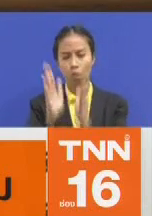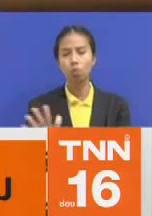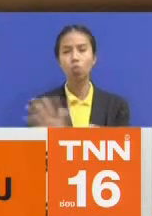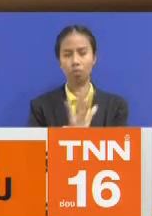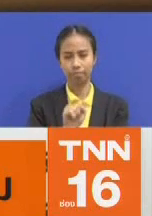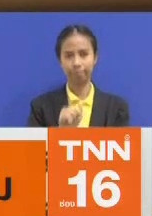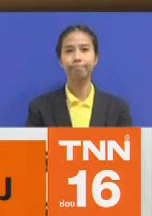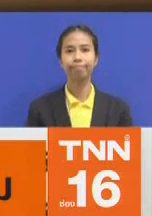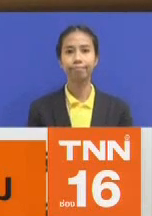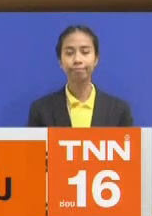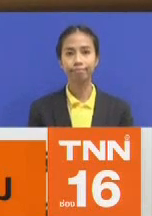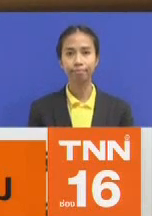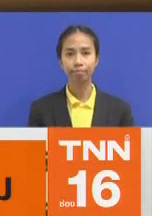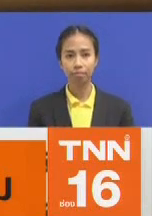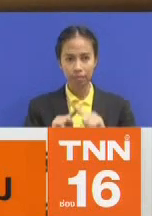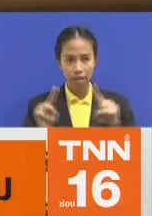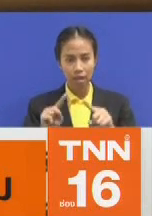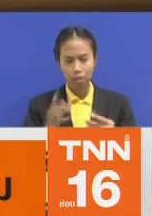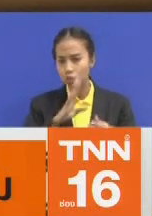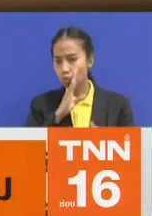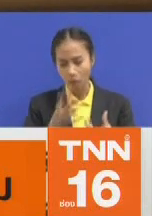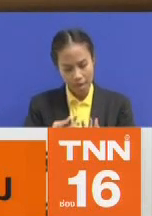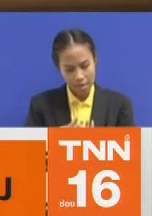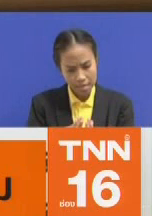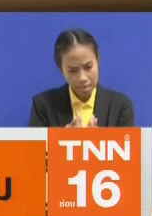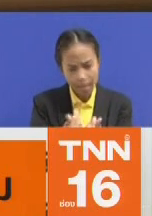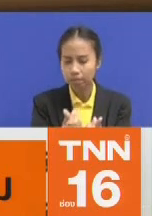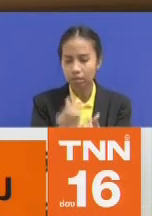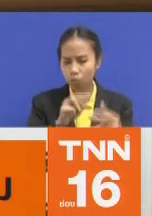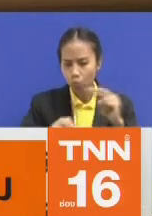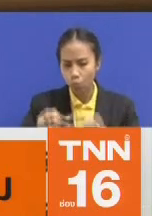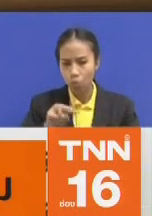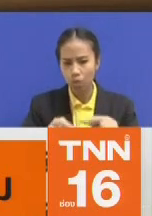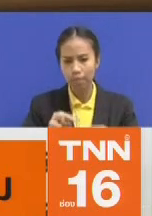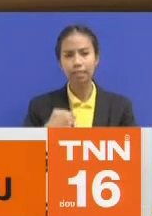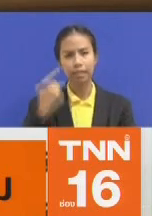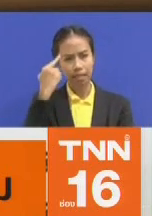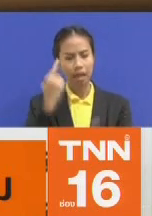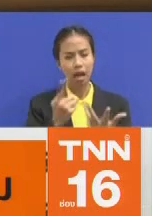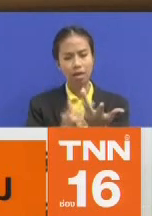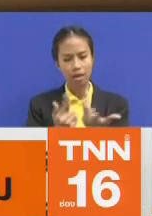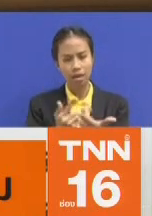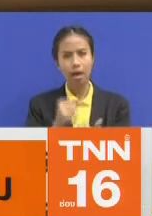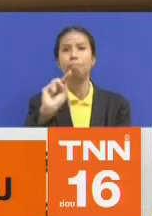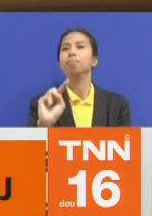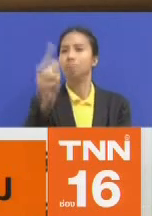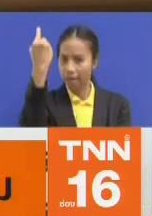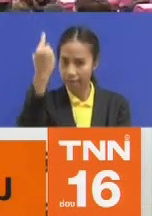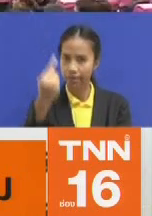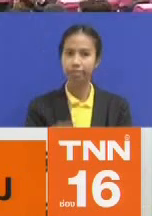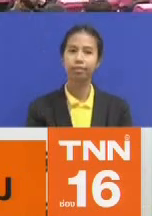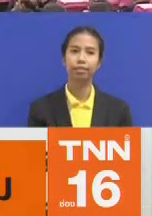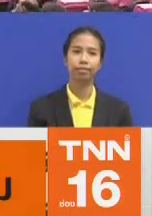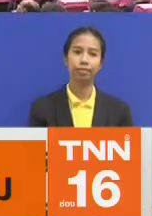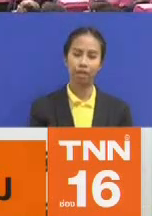ประชารัฐเสนอให้ชิงตำแหน่งประธานสภาร่วมกันนะครับซึ่งอาจมองได้ว่าอาจจะมีการพูดคุยระหว่าง2พร